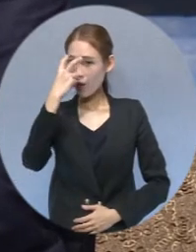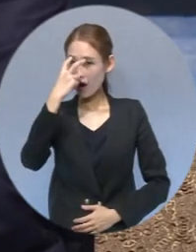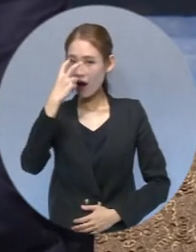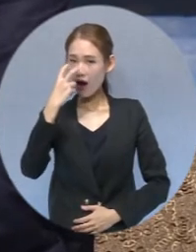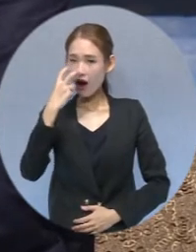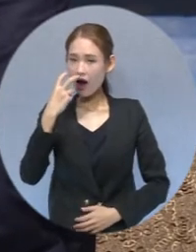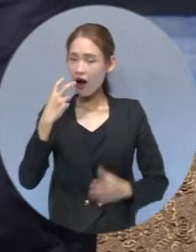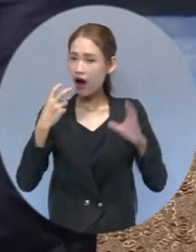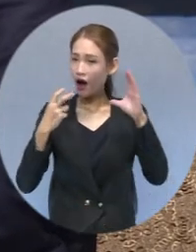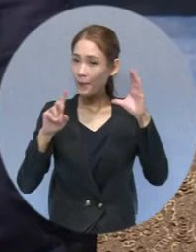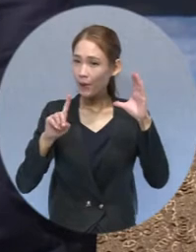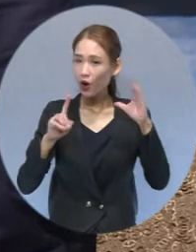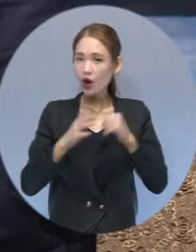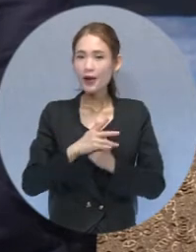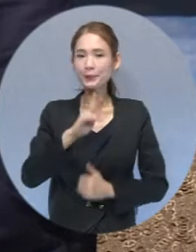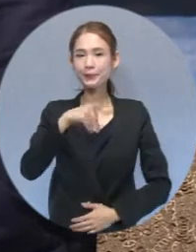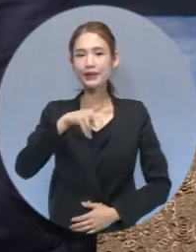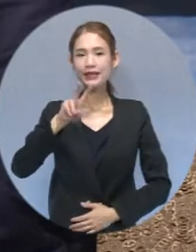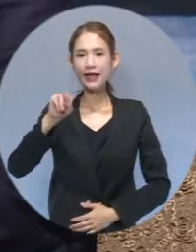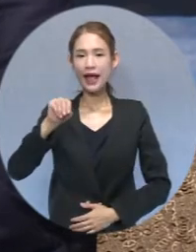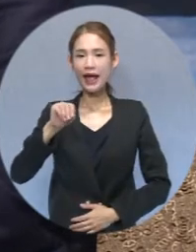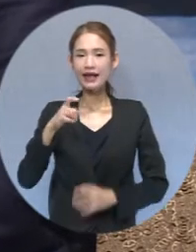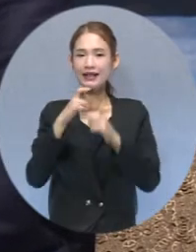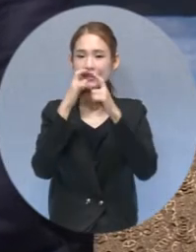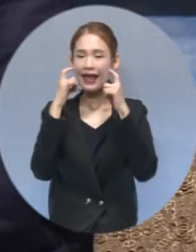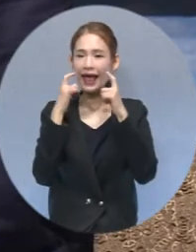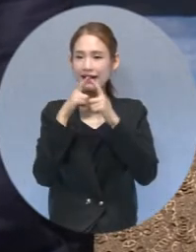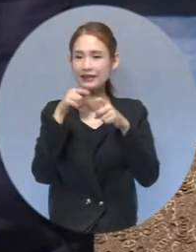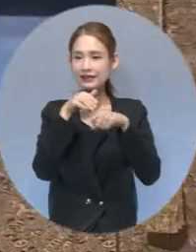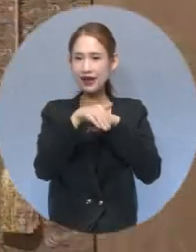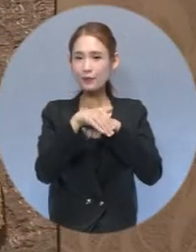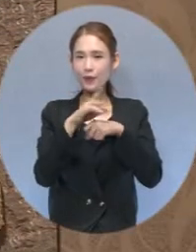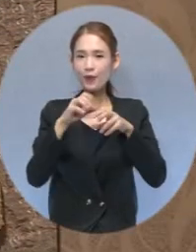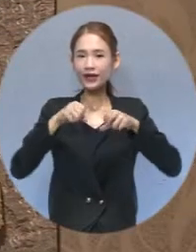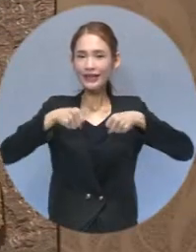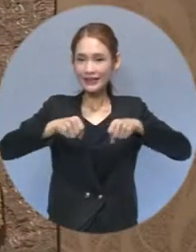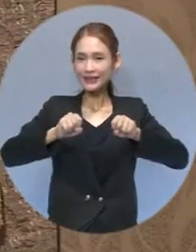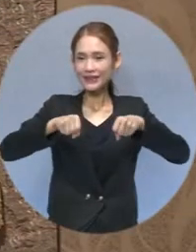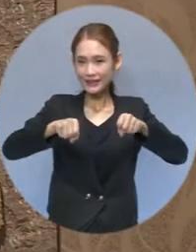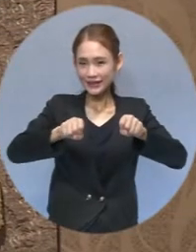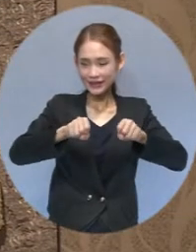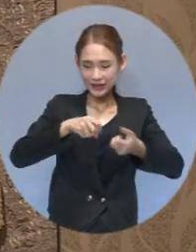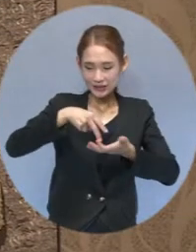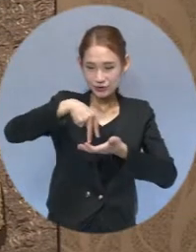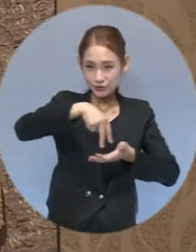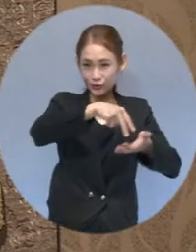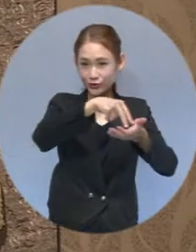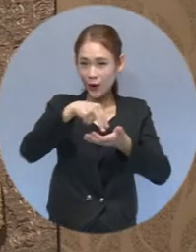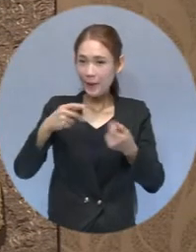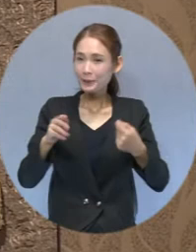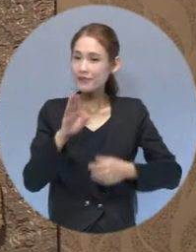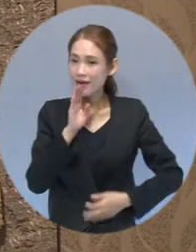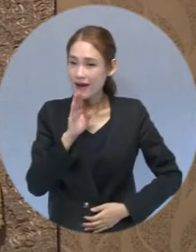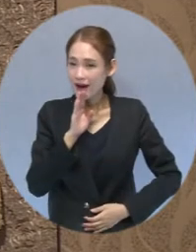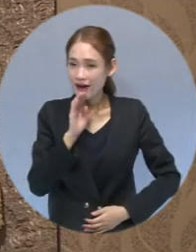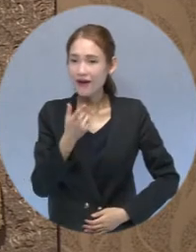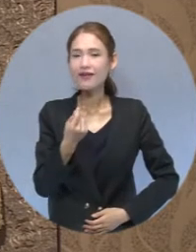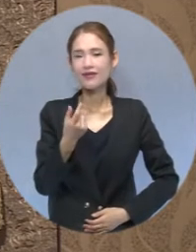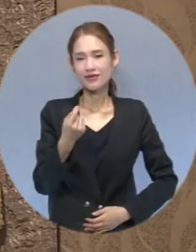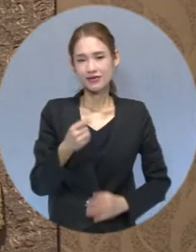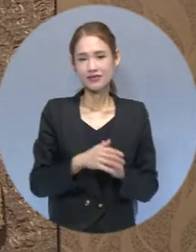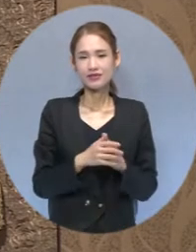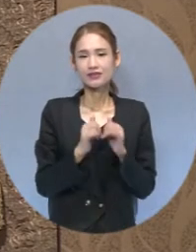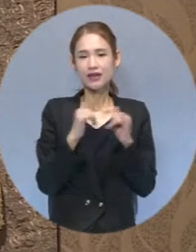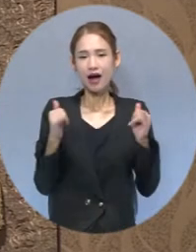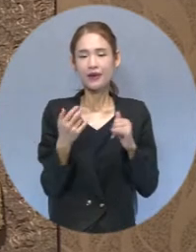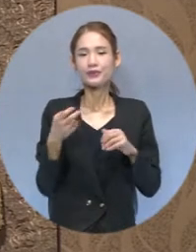어떤 것이요? 퍼스널 모빌리티 우리가 개인 요즘 많은 뭐 싱싱이 같은 게 이렇게 돈 내고 타고 다니는 부분부터 그러니까 사람들이 걷고